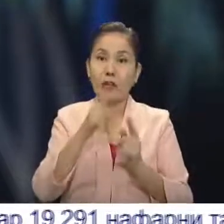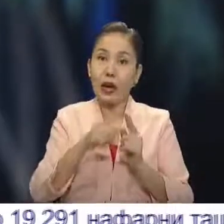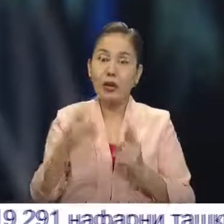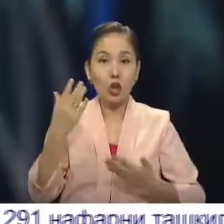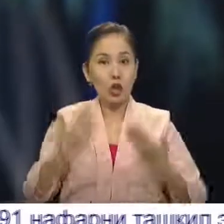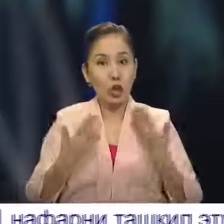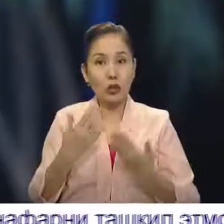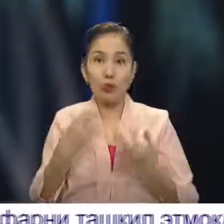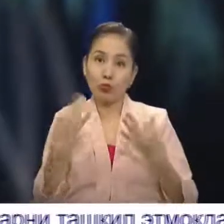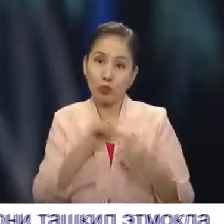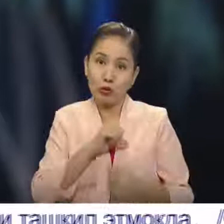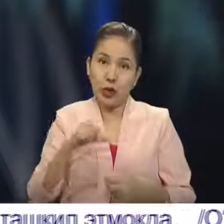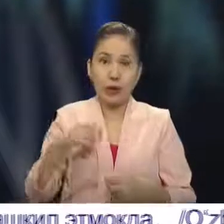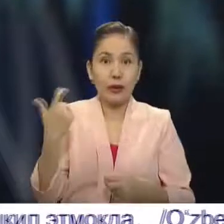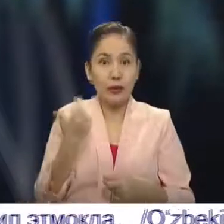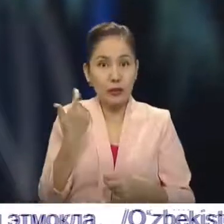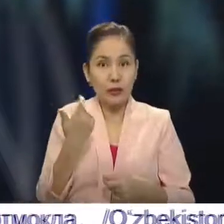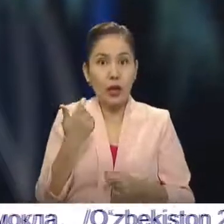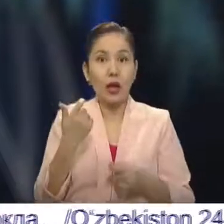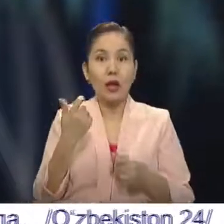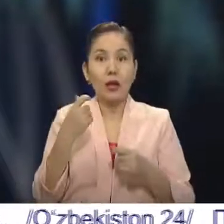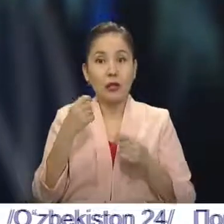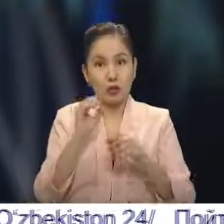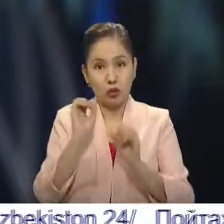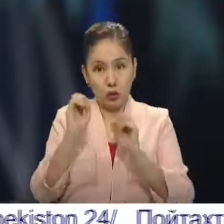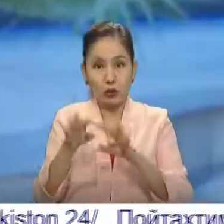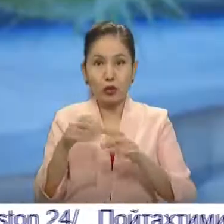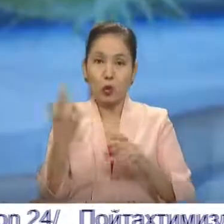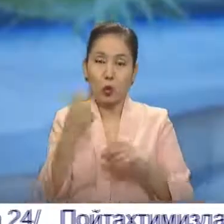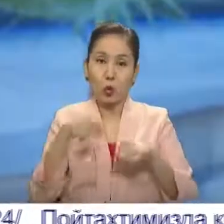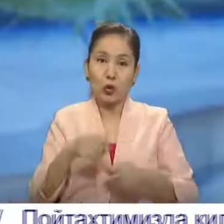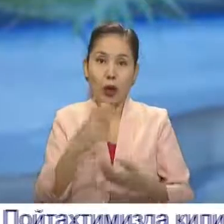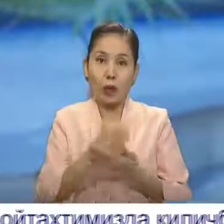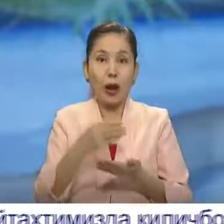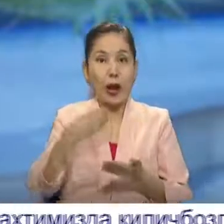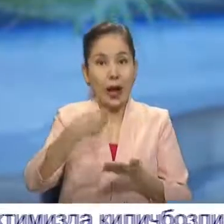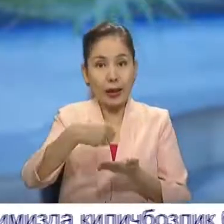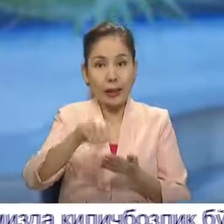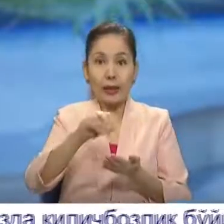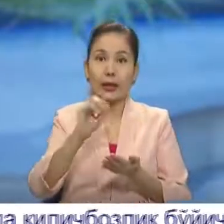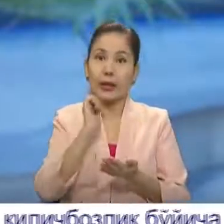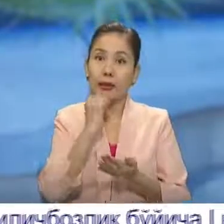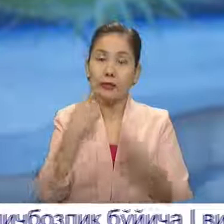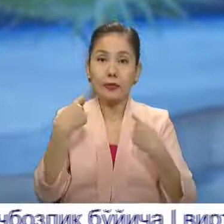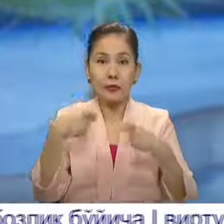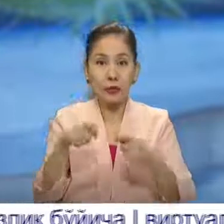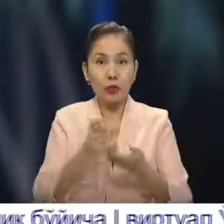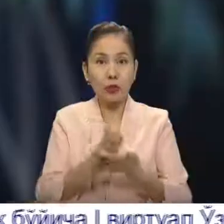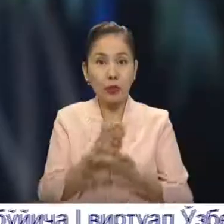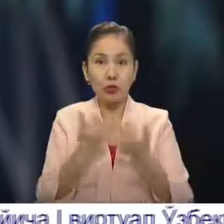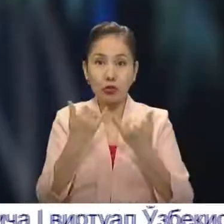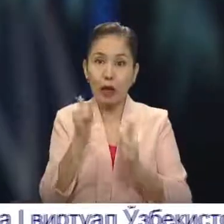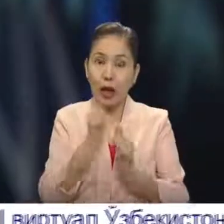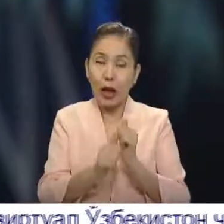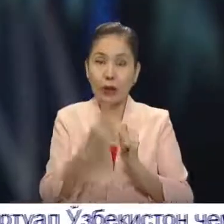yoki mustaqil ravishda topshirish huquqiga ega bo'ladilar. Xarid qilingan tovar yoki ko'rsatilgan xizmat uchun har